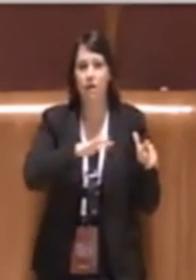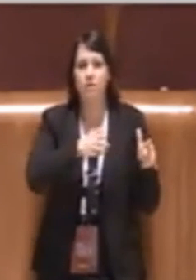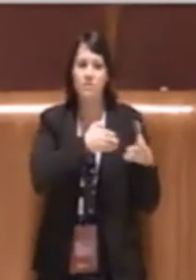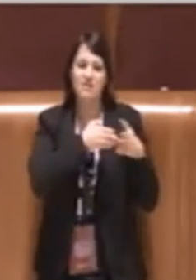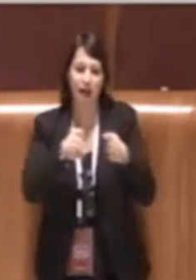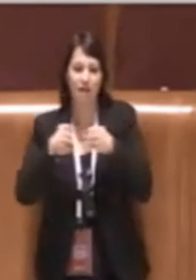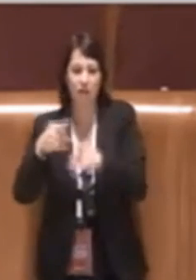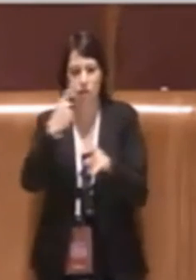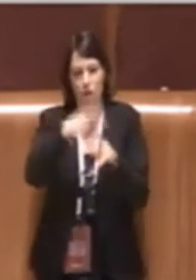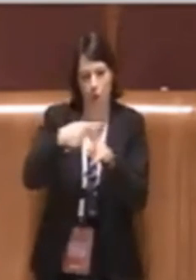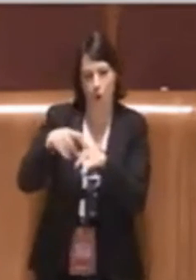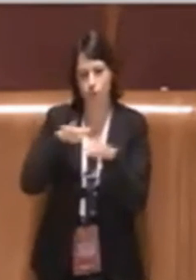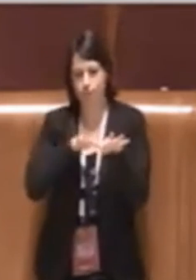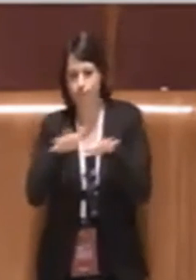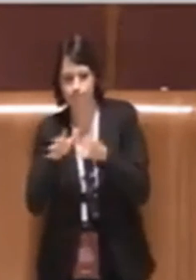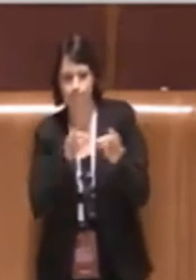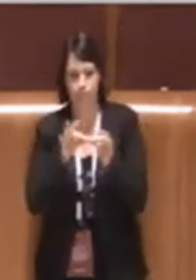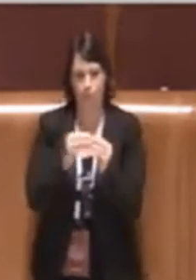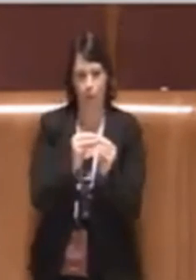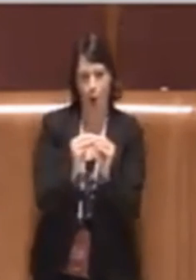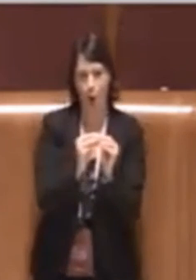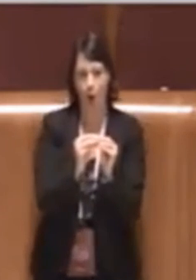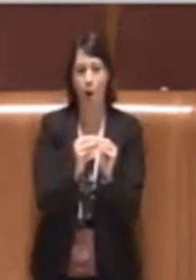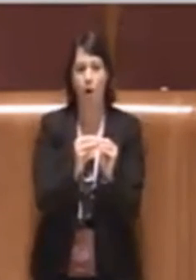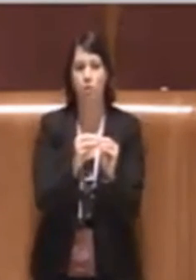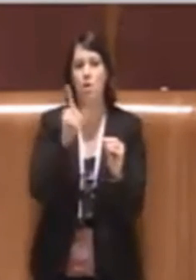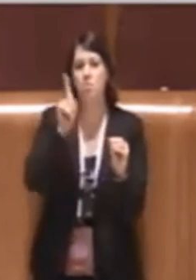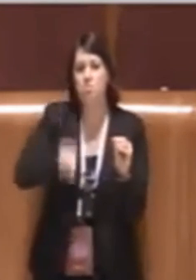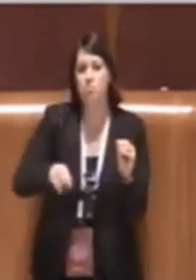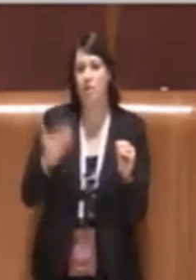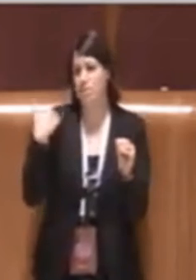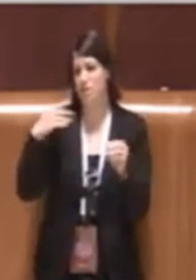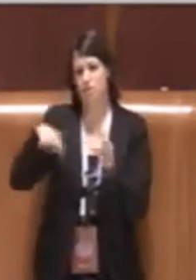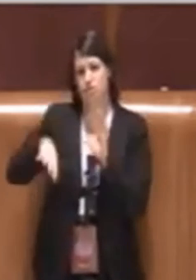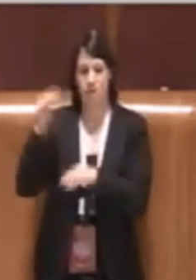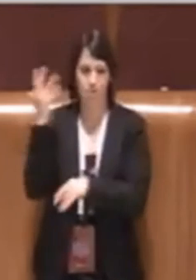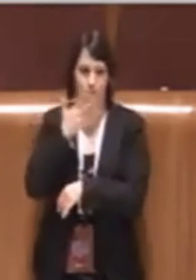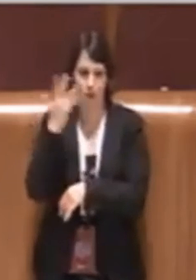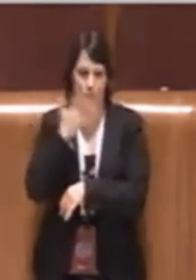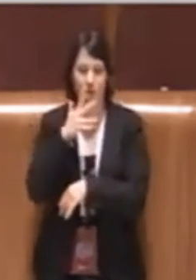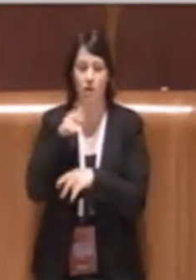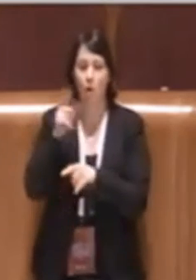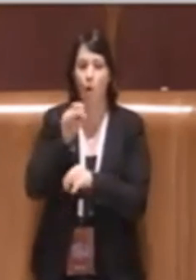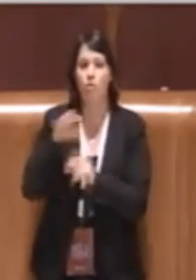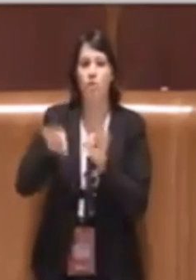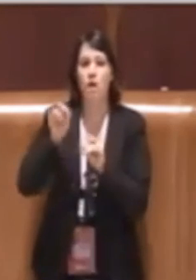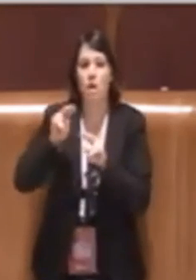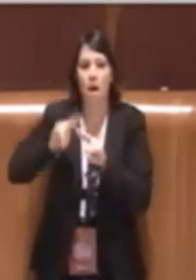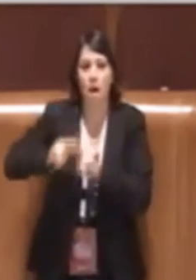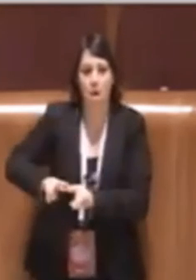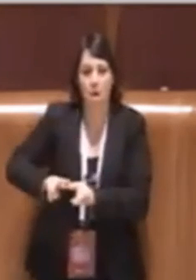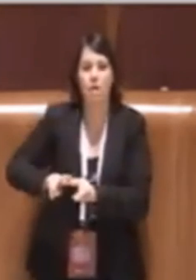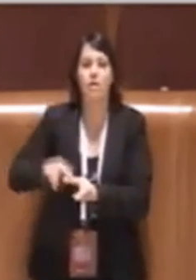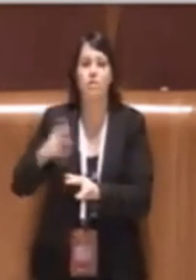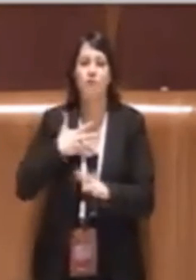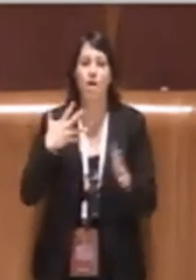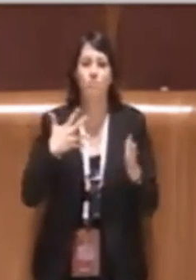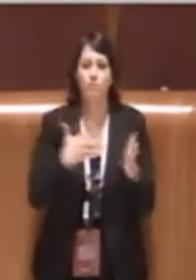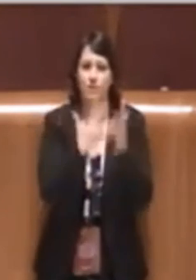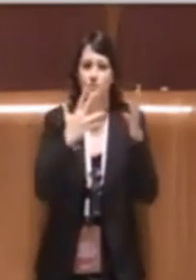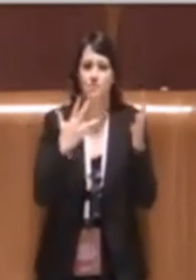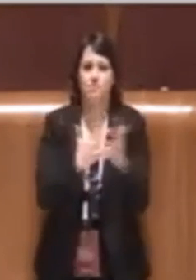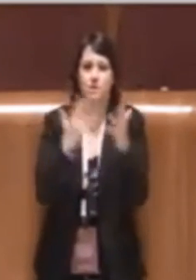passato o peggio ancora di immobilismo presenta numerosi ostacoli e barriere che è necessario abbattere